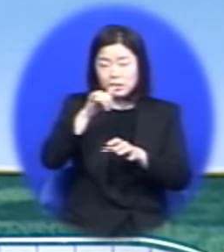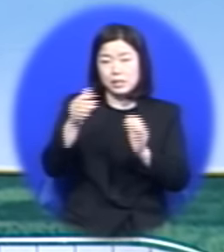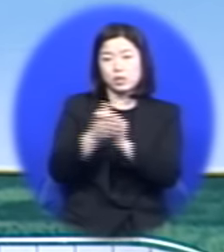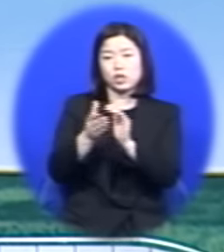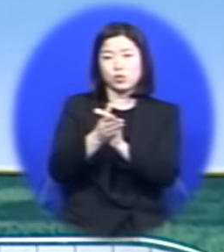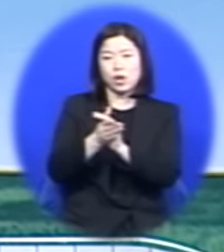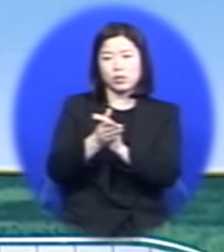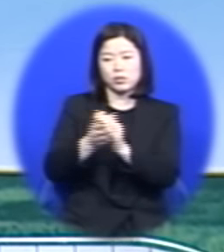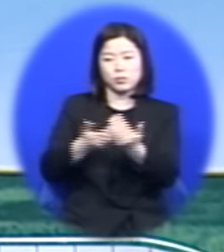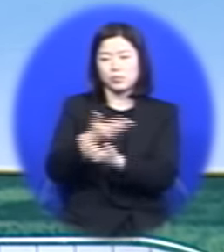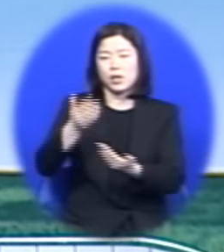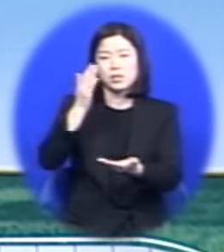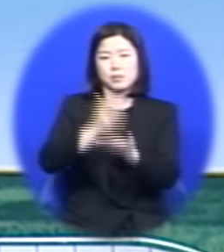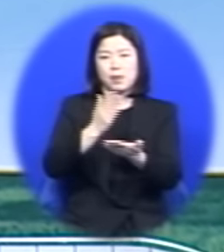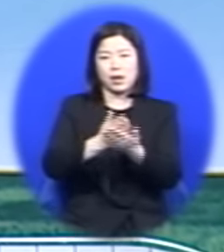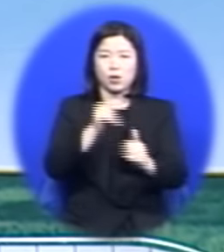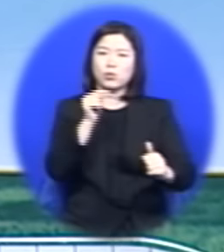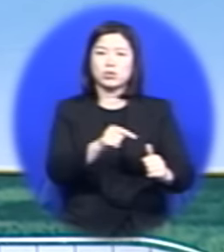마라.